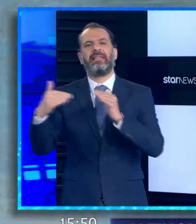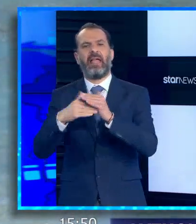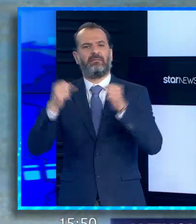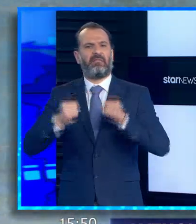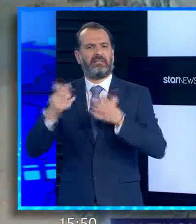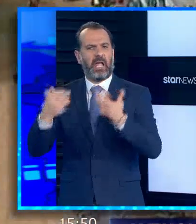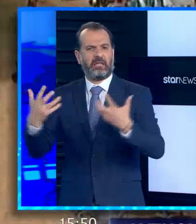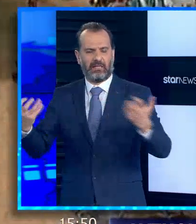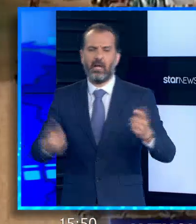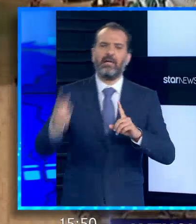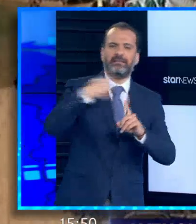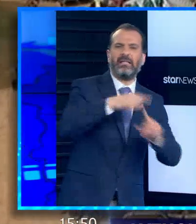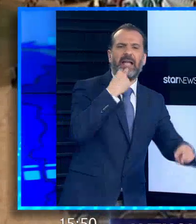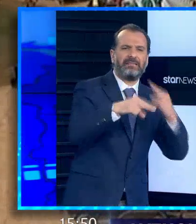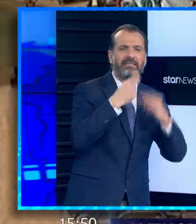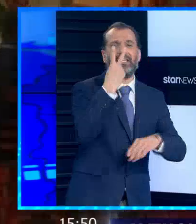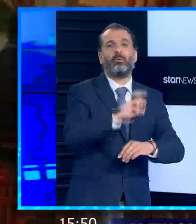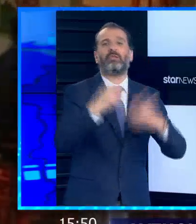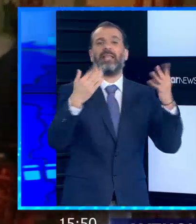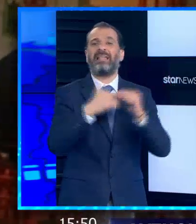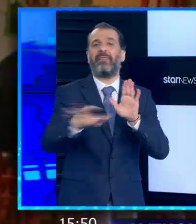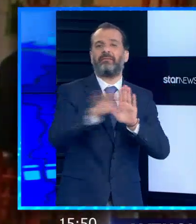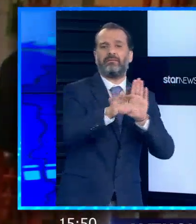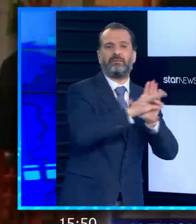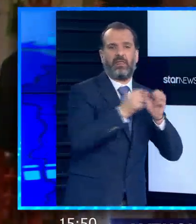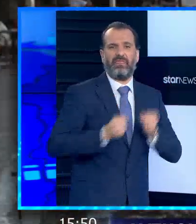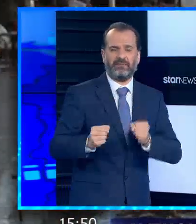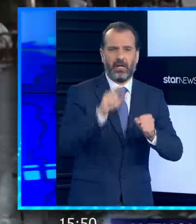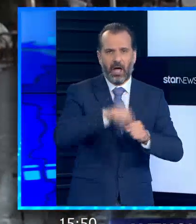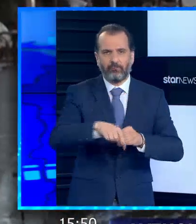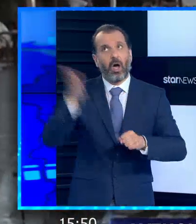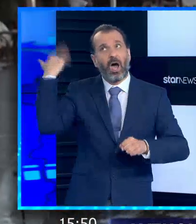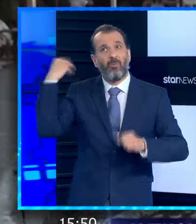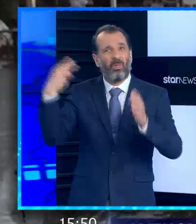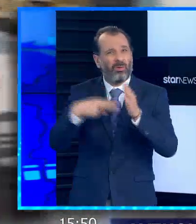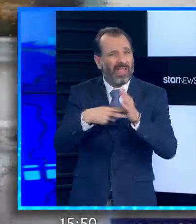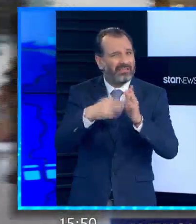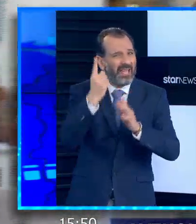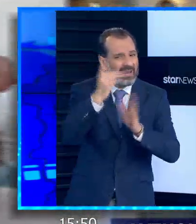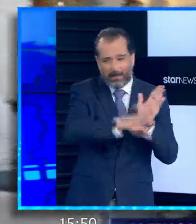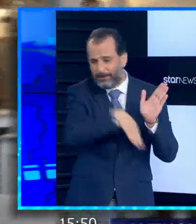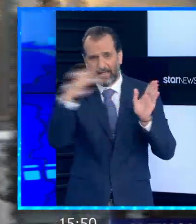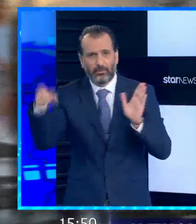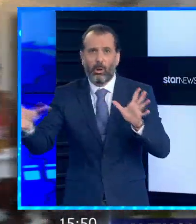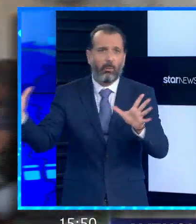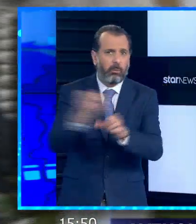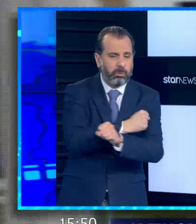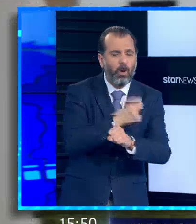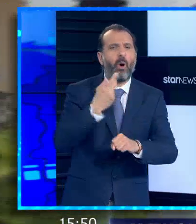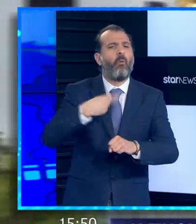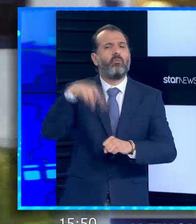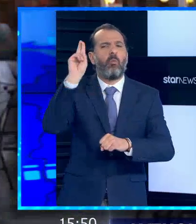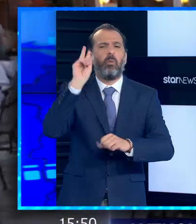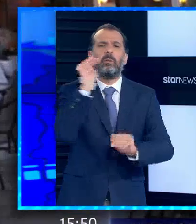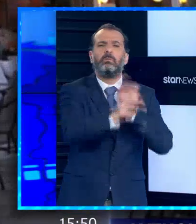εστίαση περίπου 29.000. Να σου πω ότι είναι η μεγαλύτερη επίδοση από το 2001. Ποια είναι τα επαγγέλματα που έχουν τη μεγαλύτερη